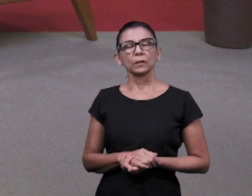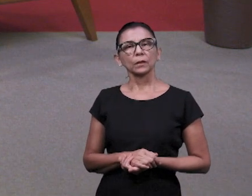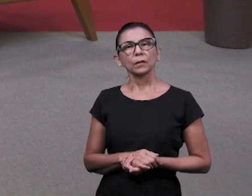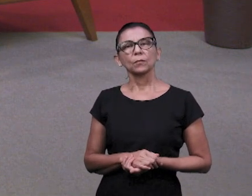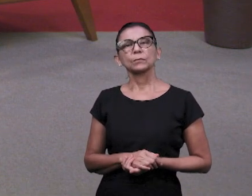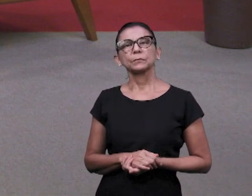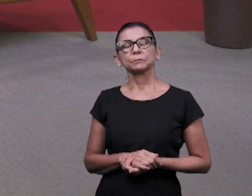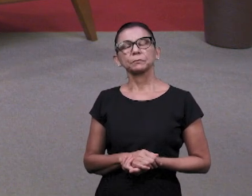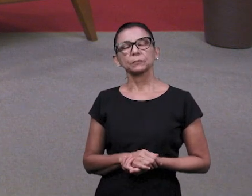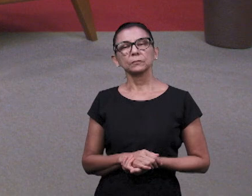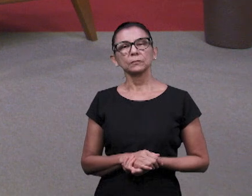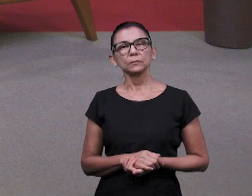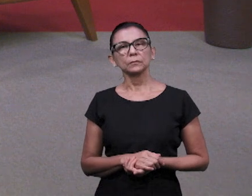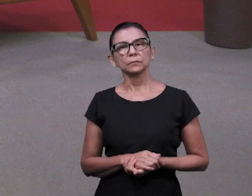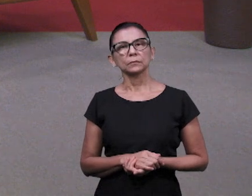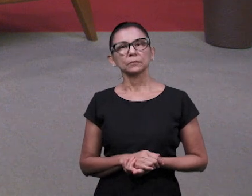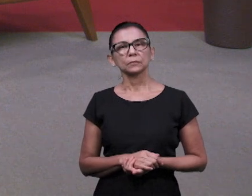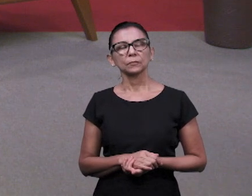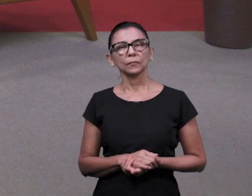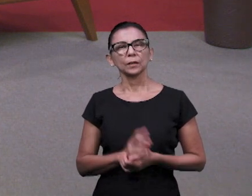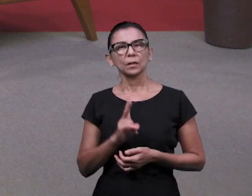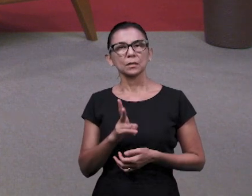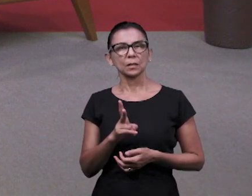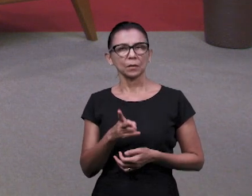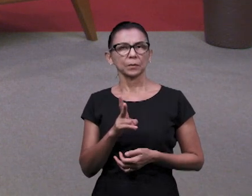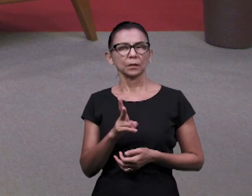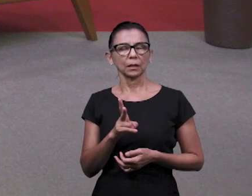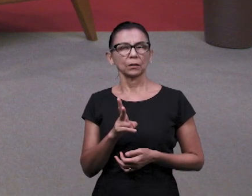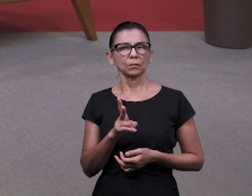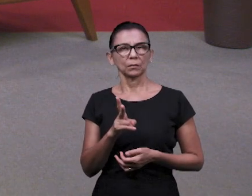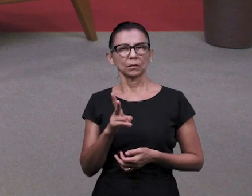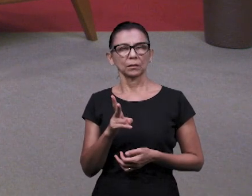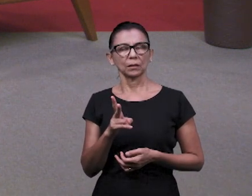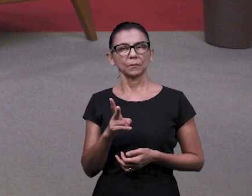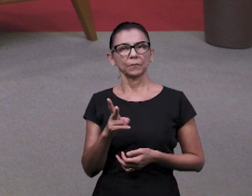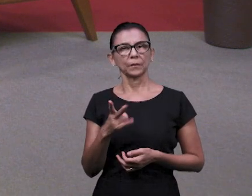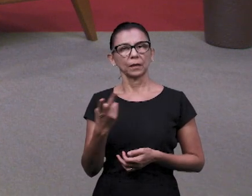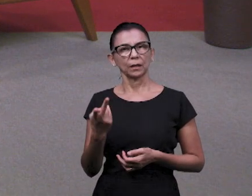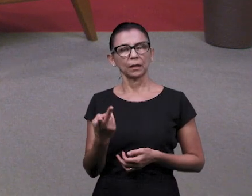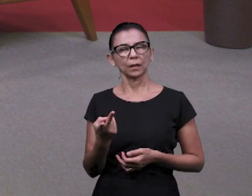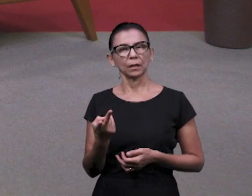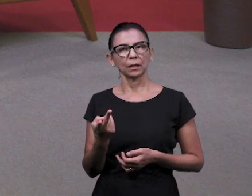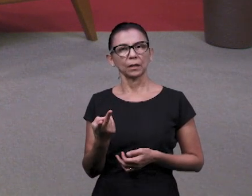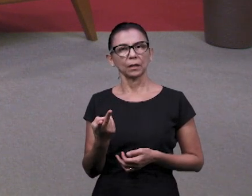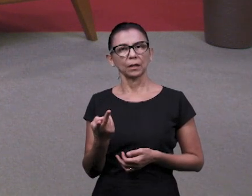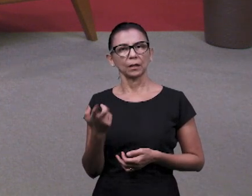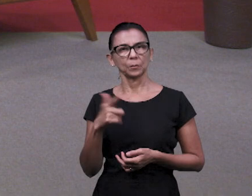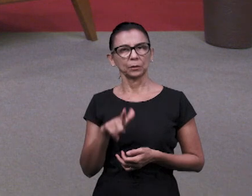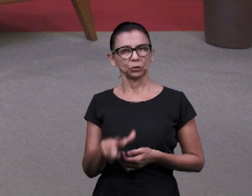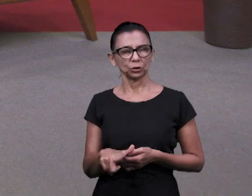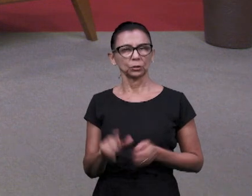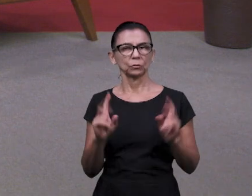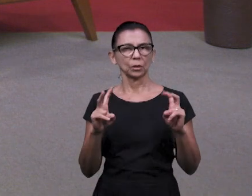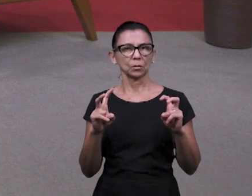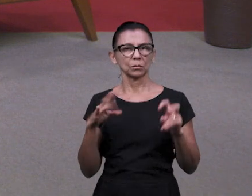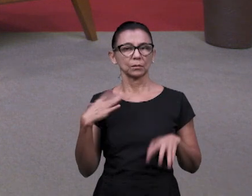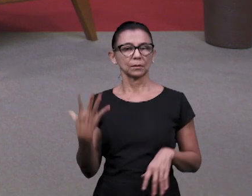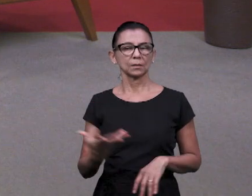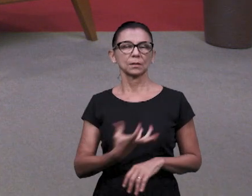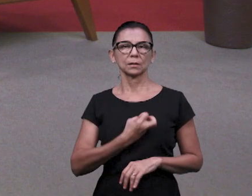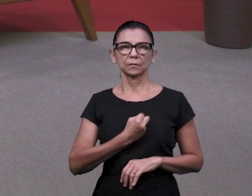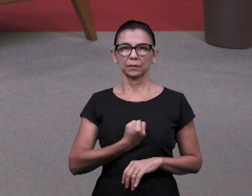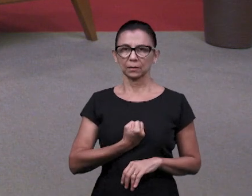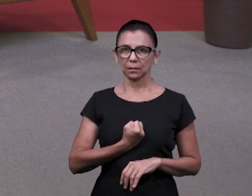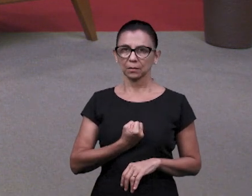Et nous avons parlé sur le salut, d'ailleurs de manière assez répétitive, c'est notre abordage,